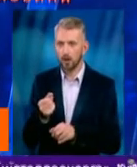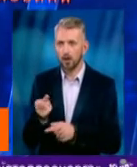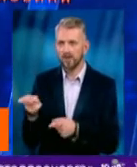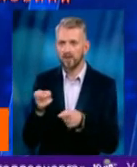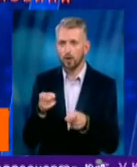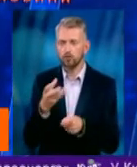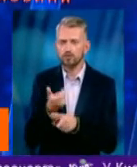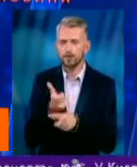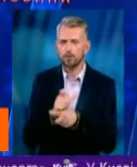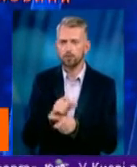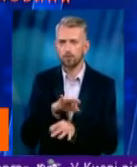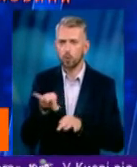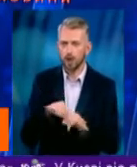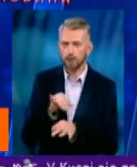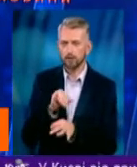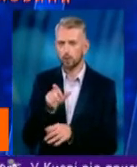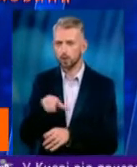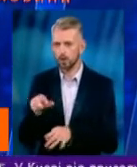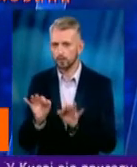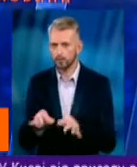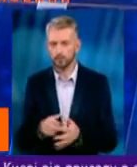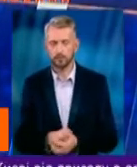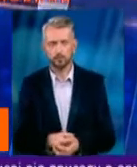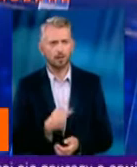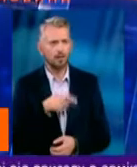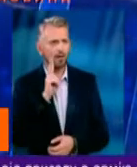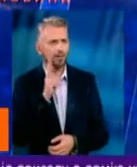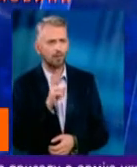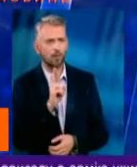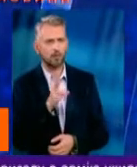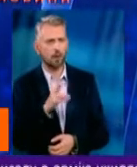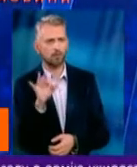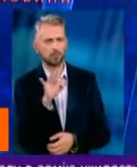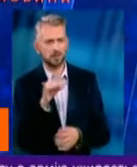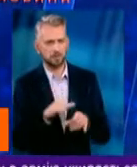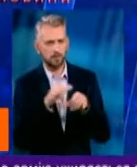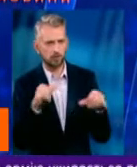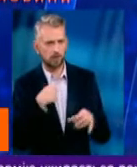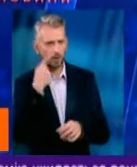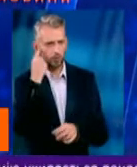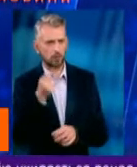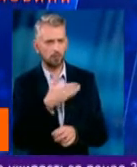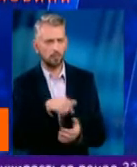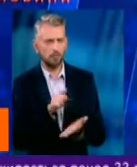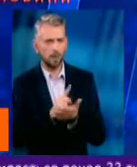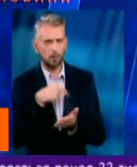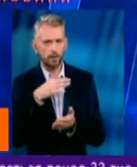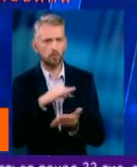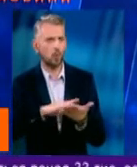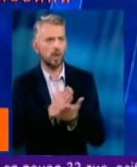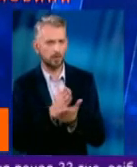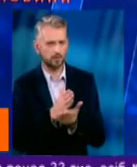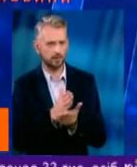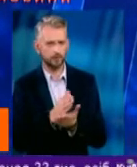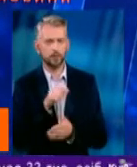кількості проєктів і людей. Я не знаю, як на рахунок збільшення. Я думаю, все-таки ми маємо говорити більше про якість проєктів. Угу.